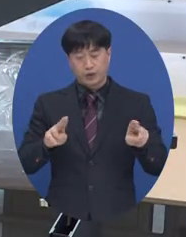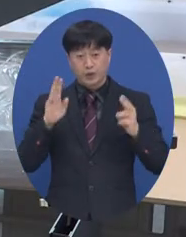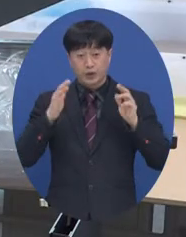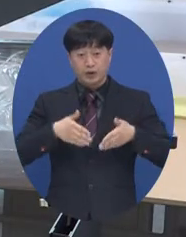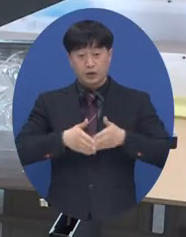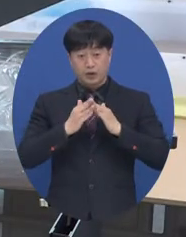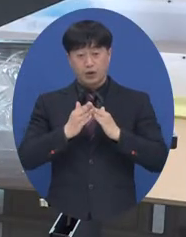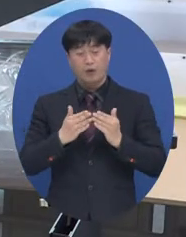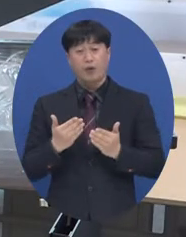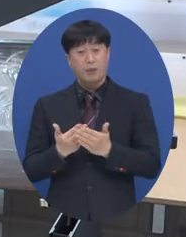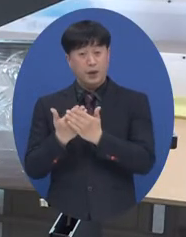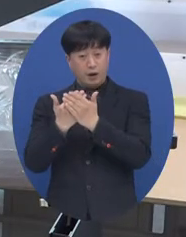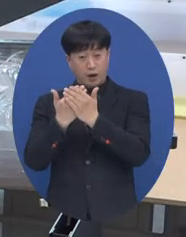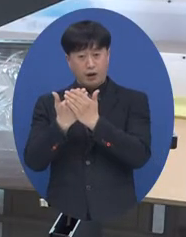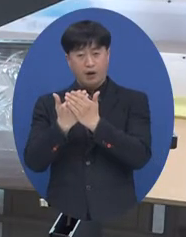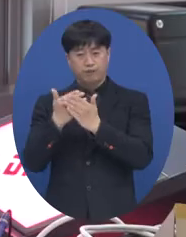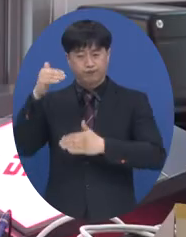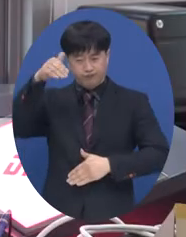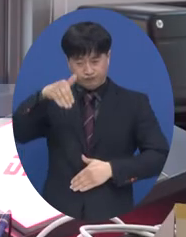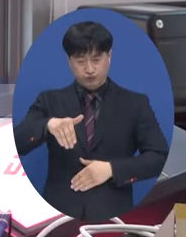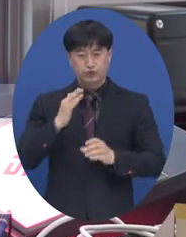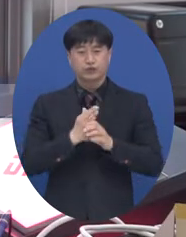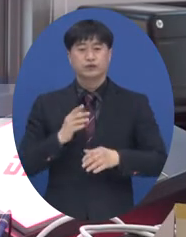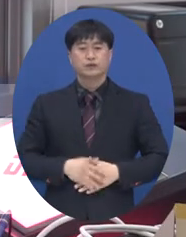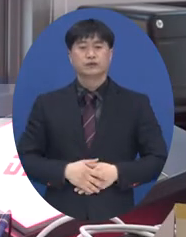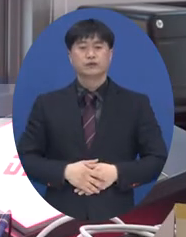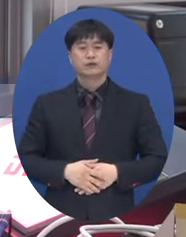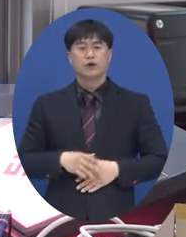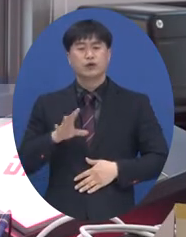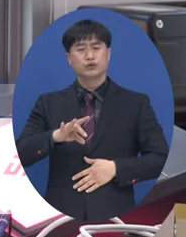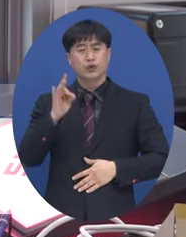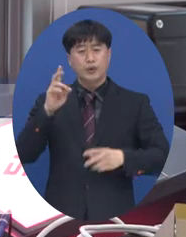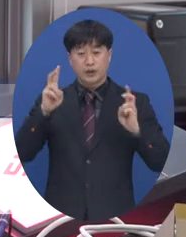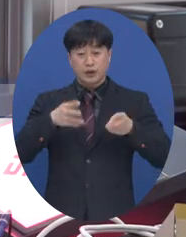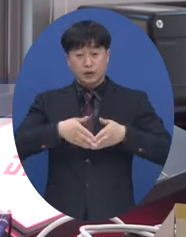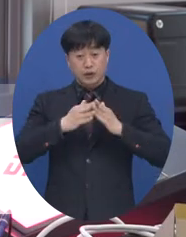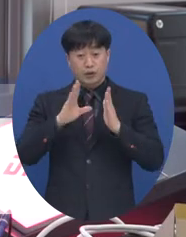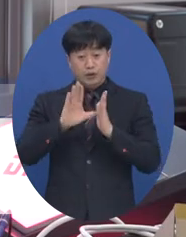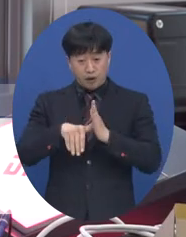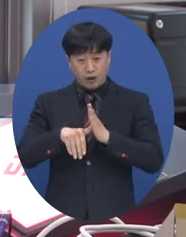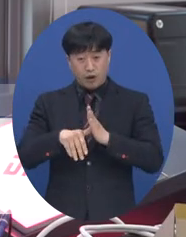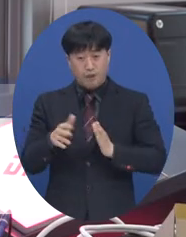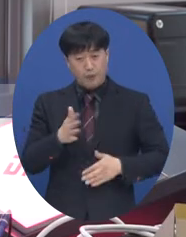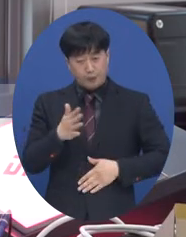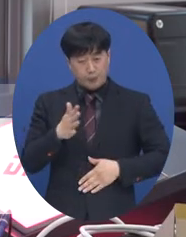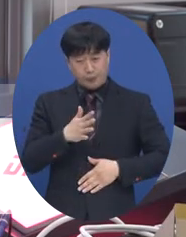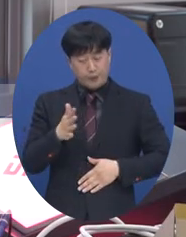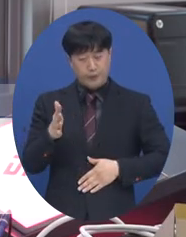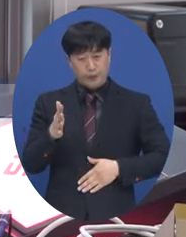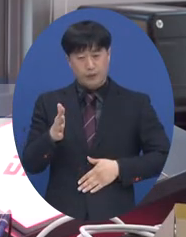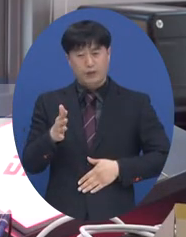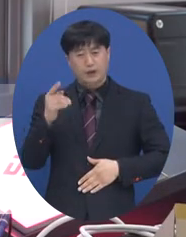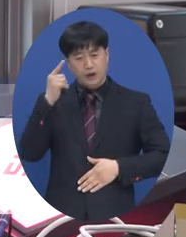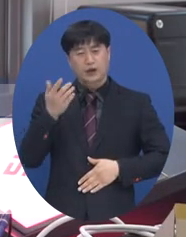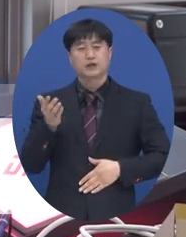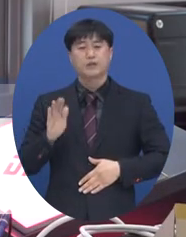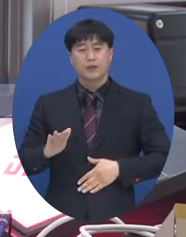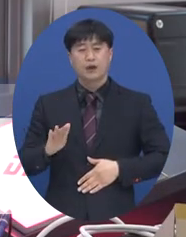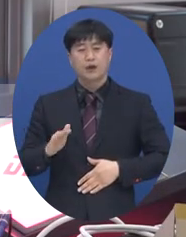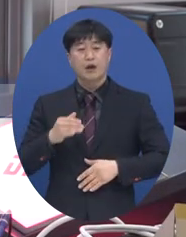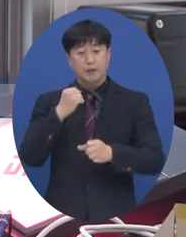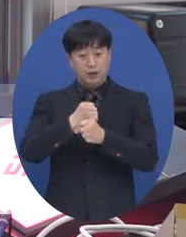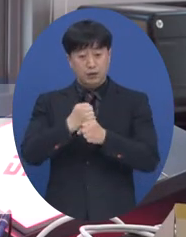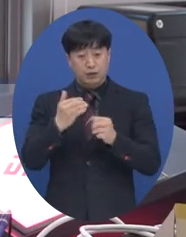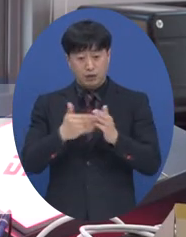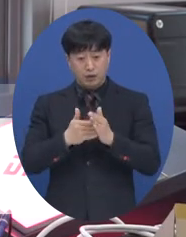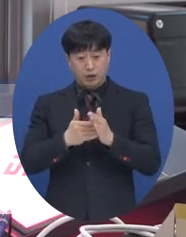매출은 바닥을 쳤습니다 저희가 처음 이 창업할 때 아무 것도 없었으니까 그렇다 했지만 이제 개발을